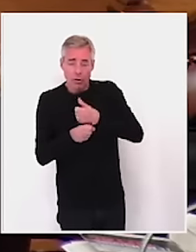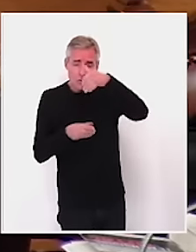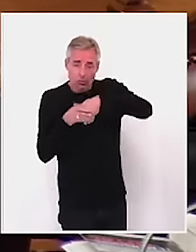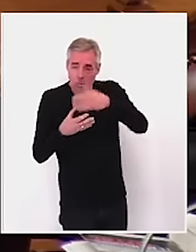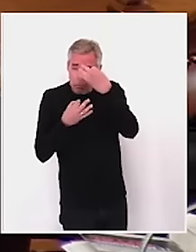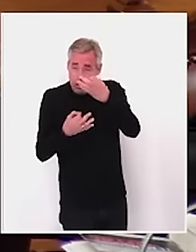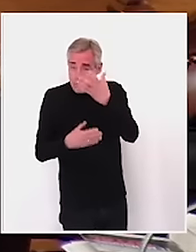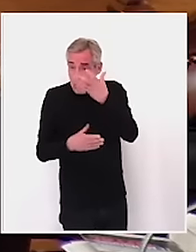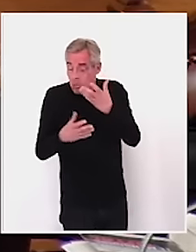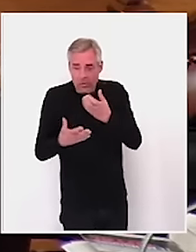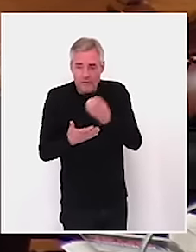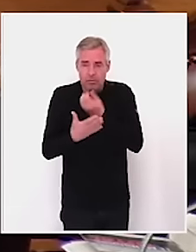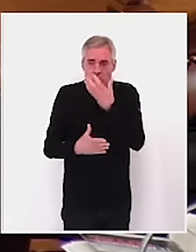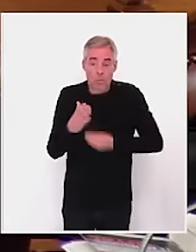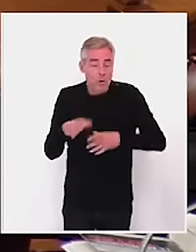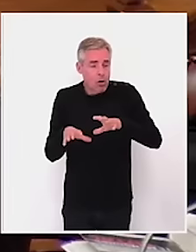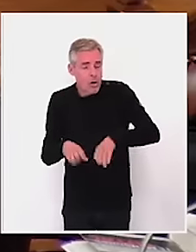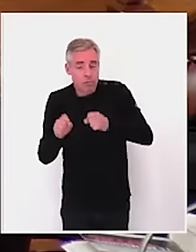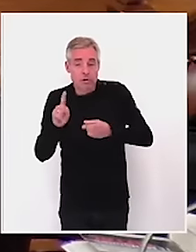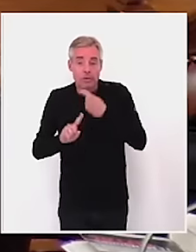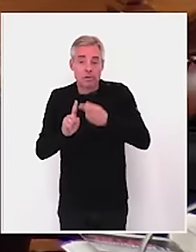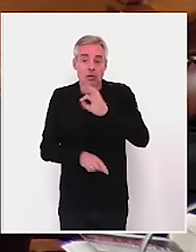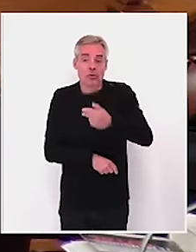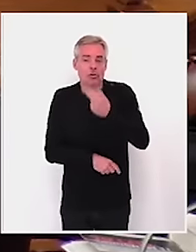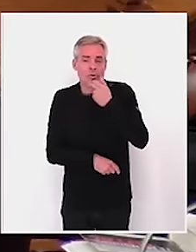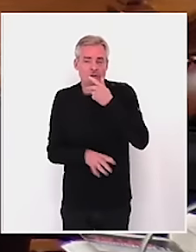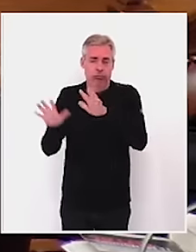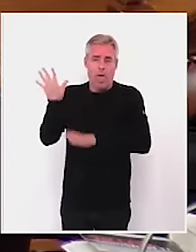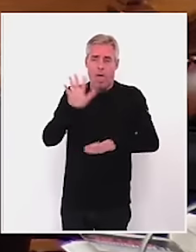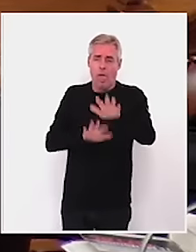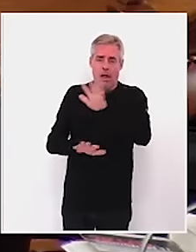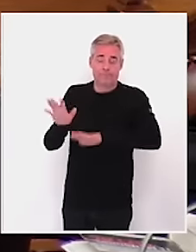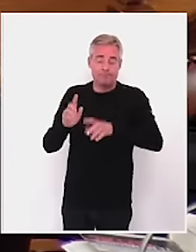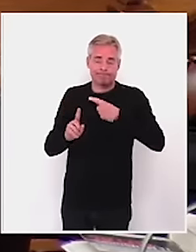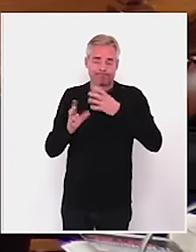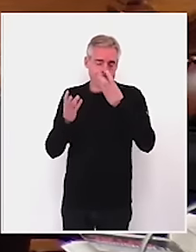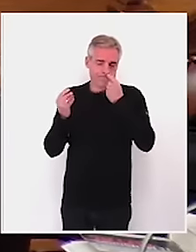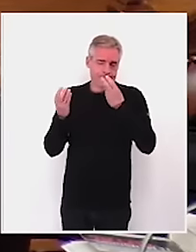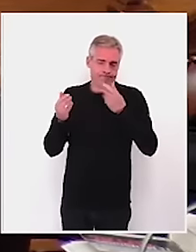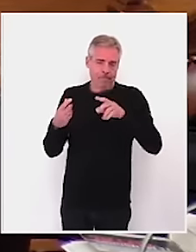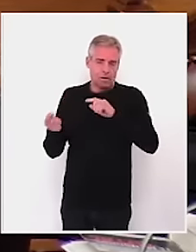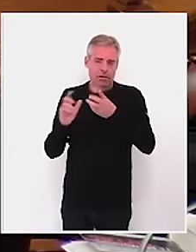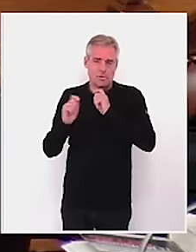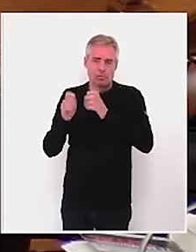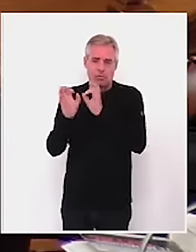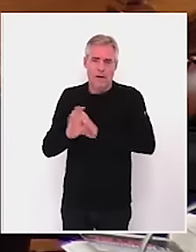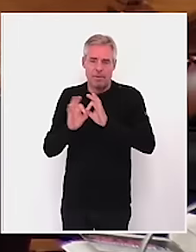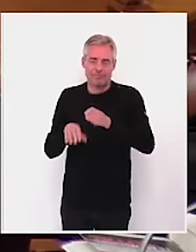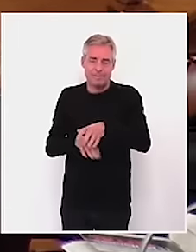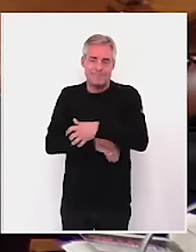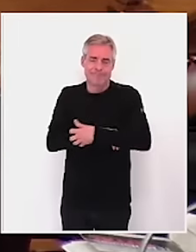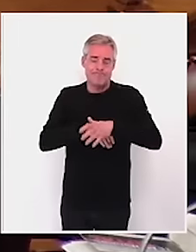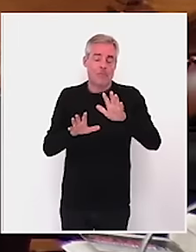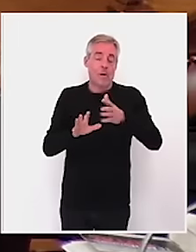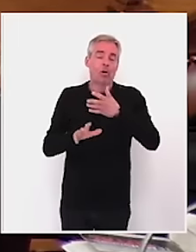s'agit, on ne sait pas si c'est des emplois spécialement utiles ou pas. Enfin, tout ça, ce n'est pas ciblé, ce n'est pas discuté. Donc ça laisse la